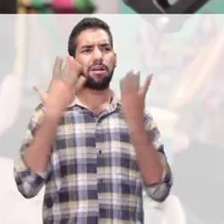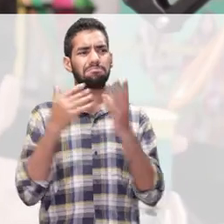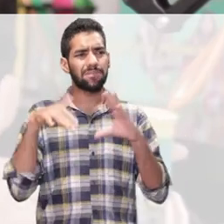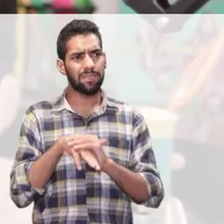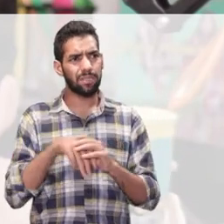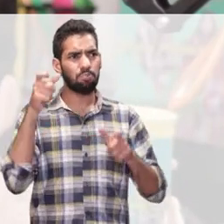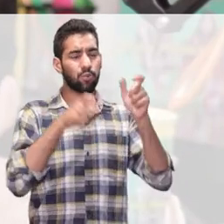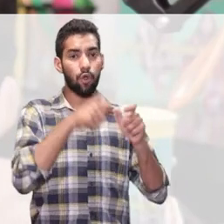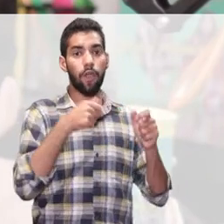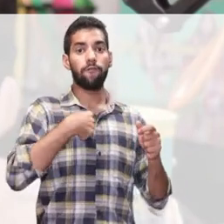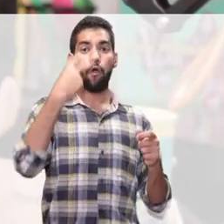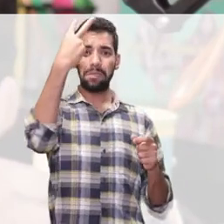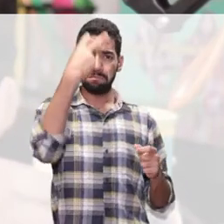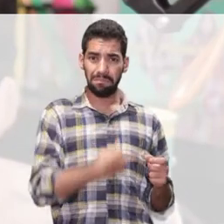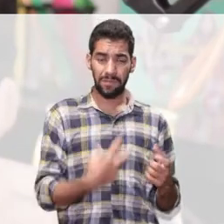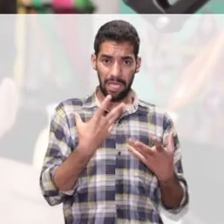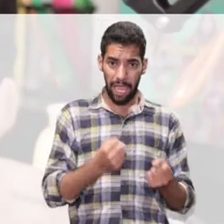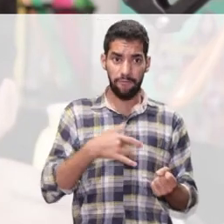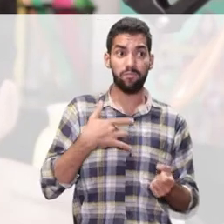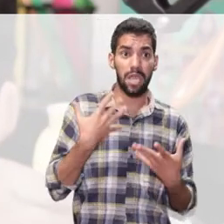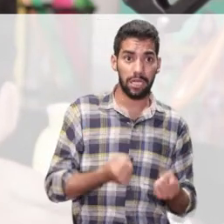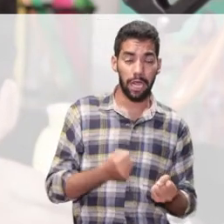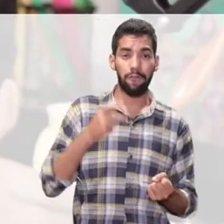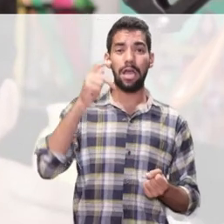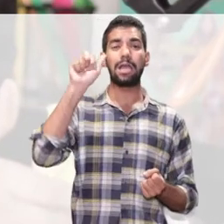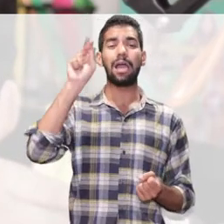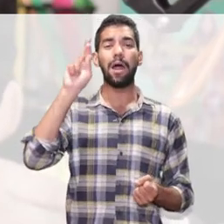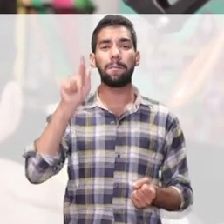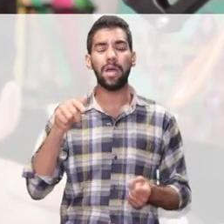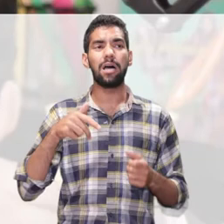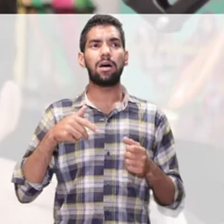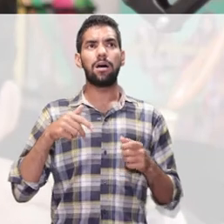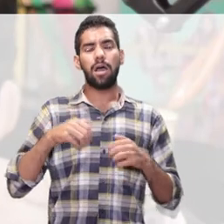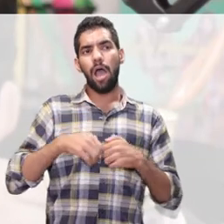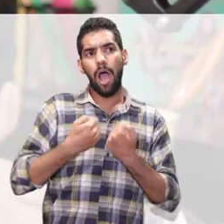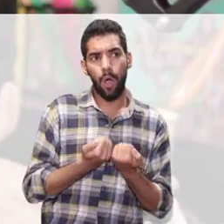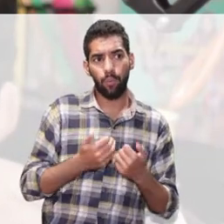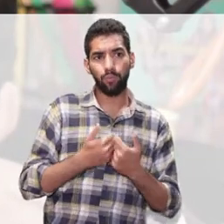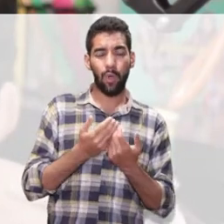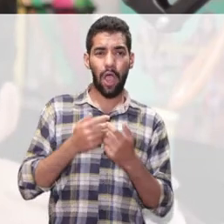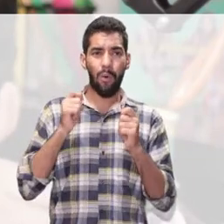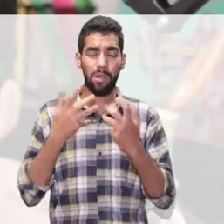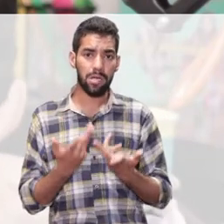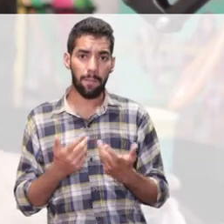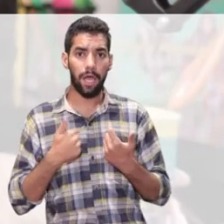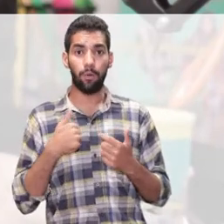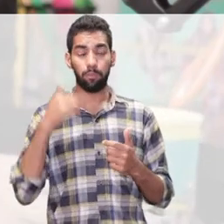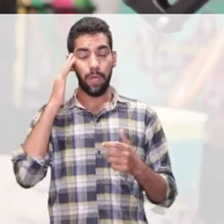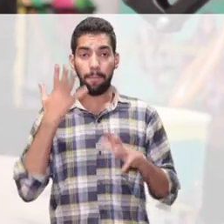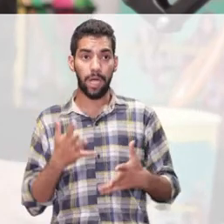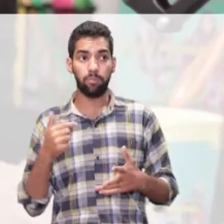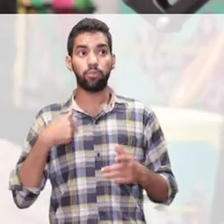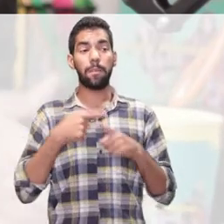पर लोग हमें इंसिडेंट फिर करवाते हैं अब कार मानसर कैसे डिलीट करें प्रोविडेंट उसी लेकिन भी एंटर फीलिंग लो वीडियो